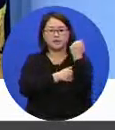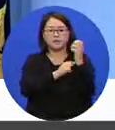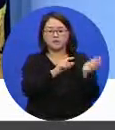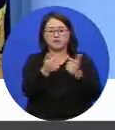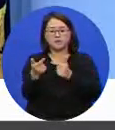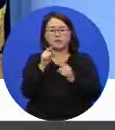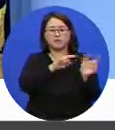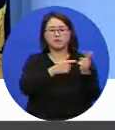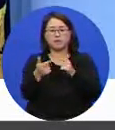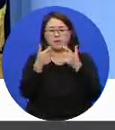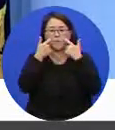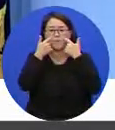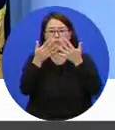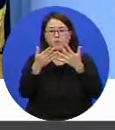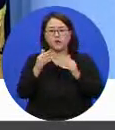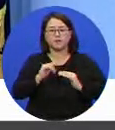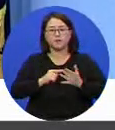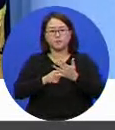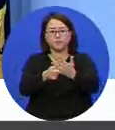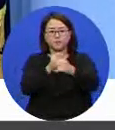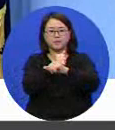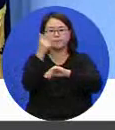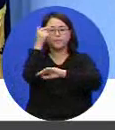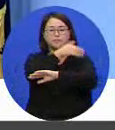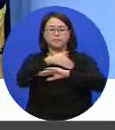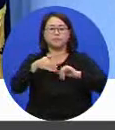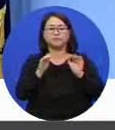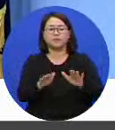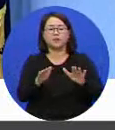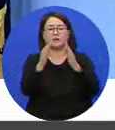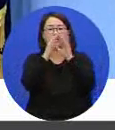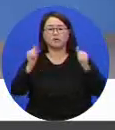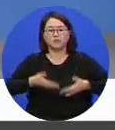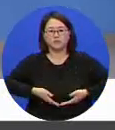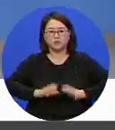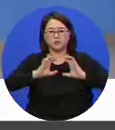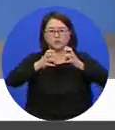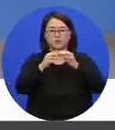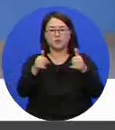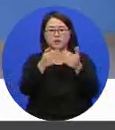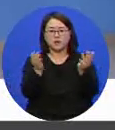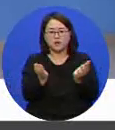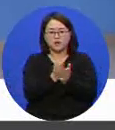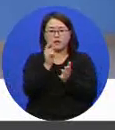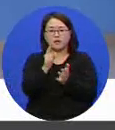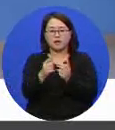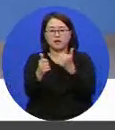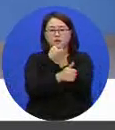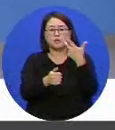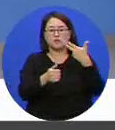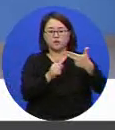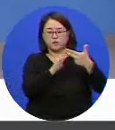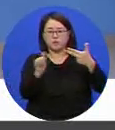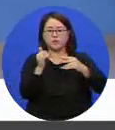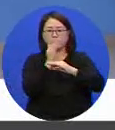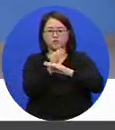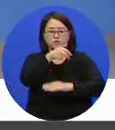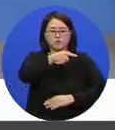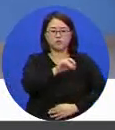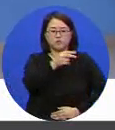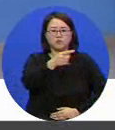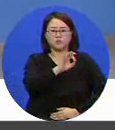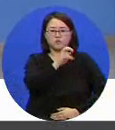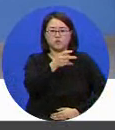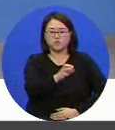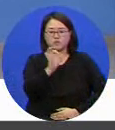논리를 구체화해 나갈 계획입니다. 현재 전북 출신 국민의당 국회의원 7명 가운데 정동영,